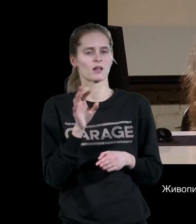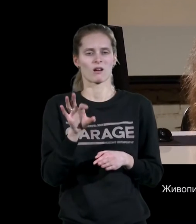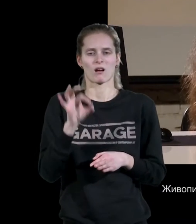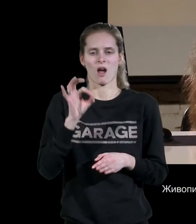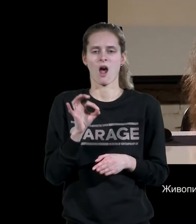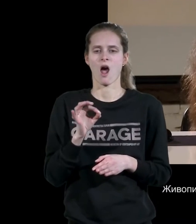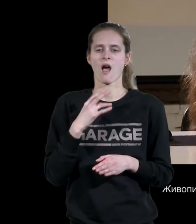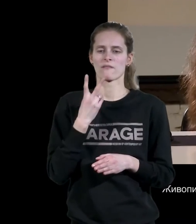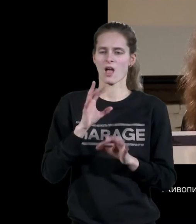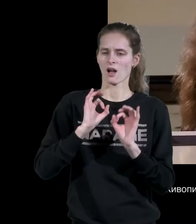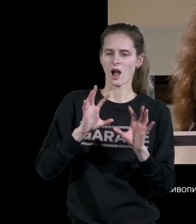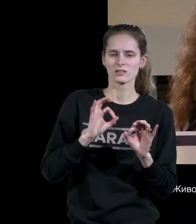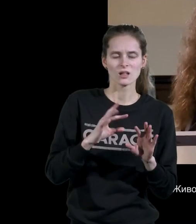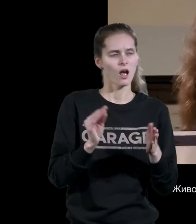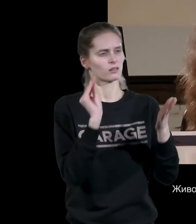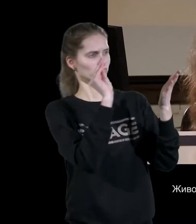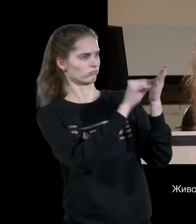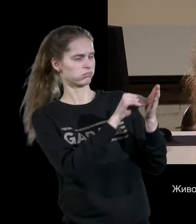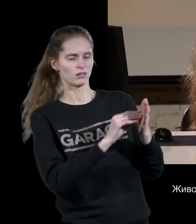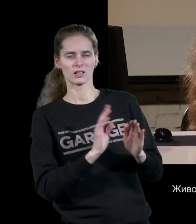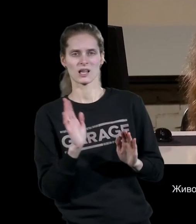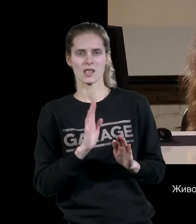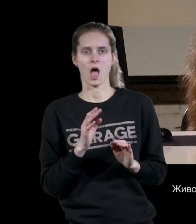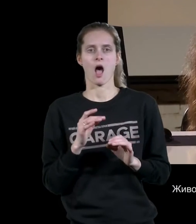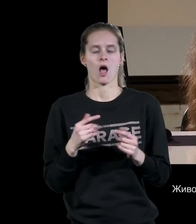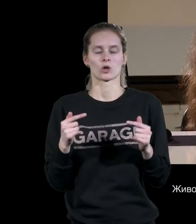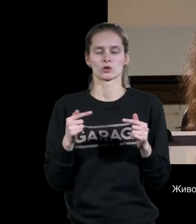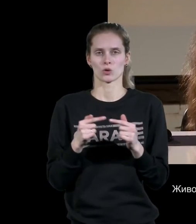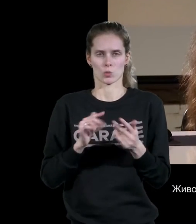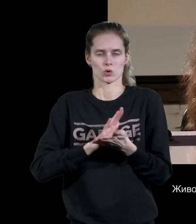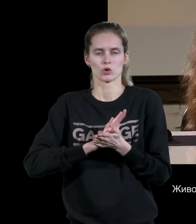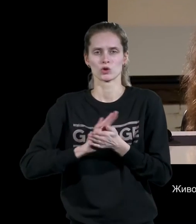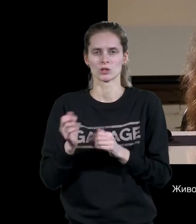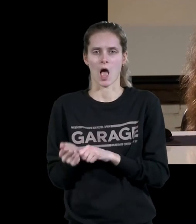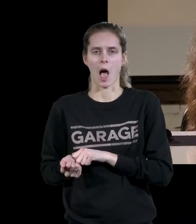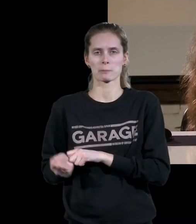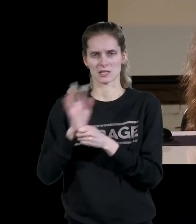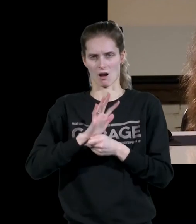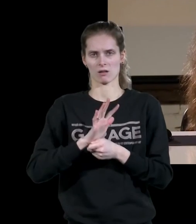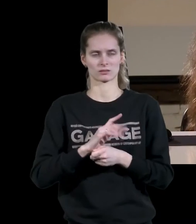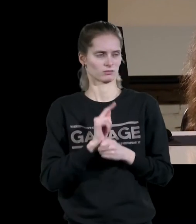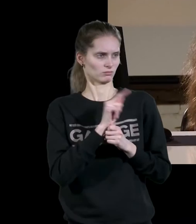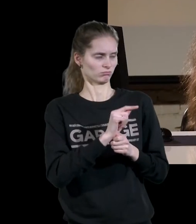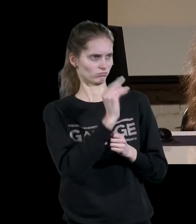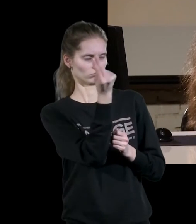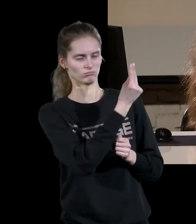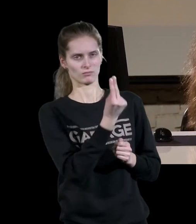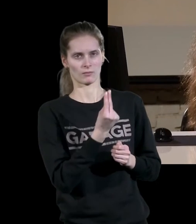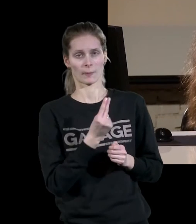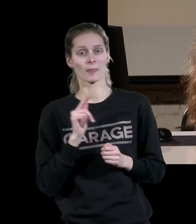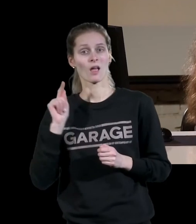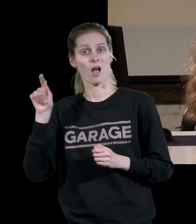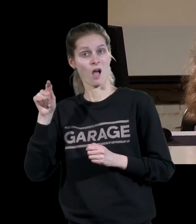на декоративные какие-то элементы. Живопись как абстракция, как чистейшее выражение живописи. И, как и в случае с